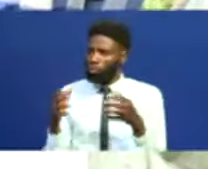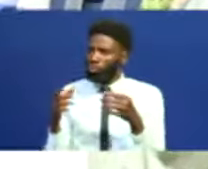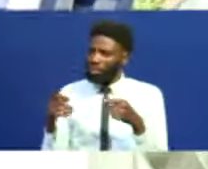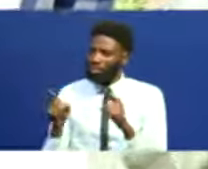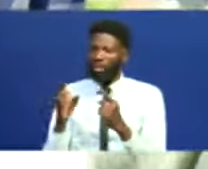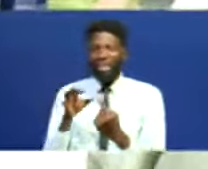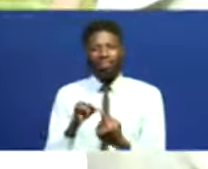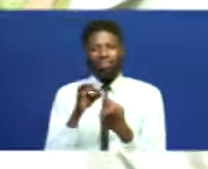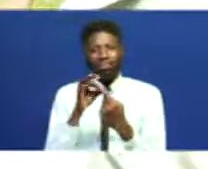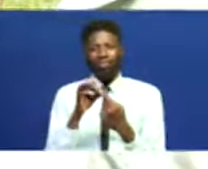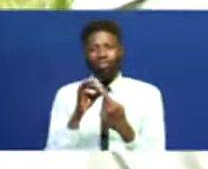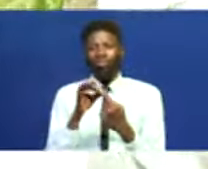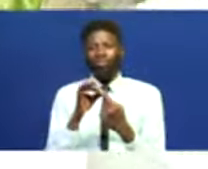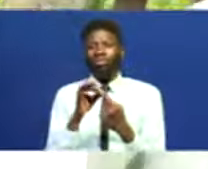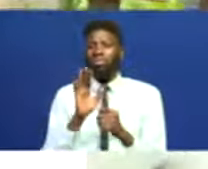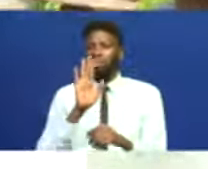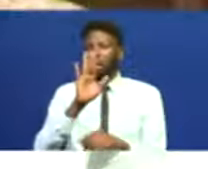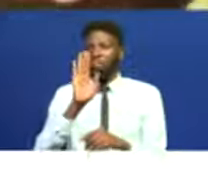ceremony.